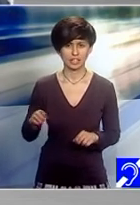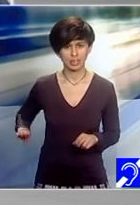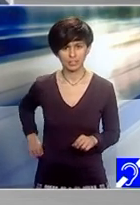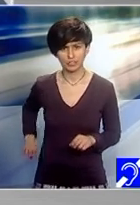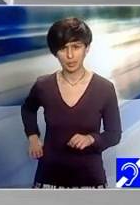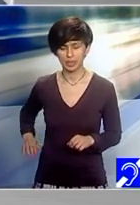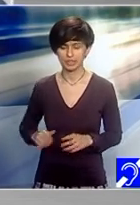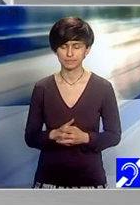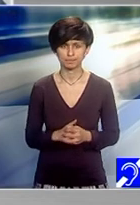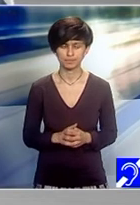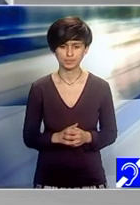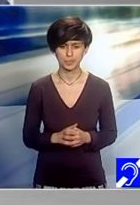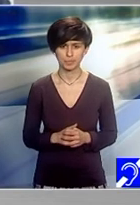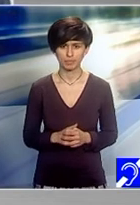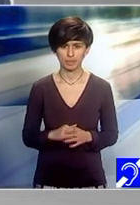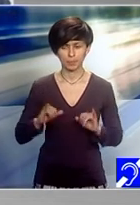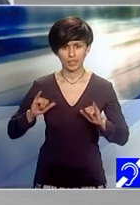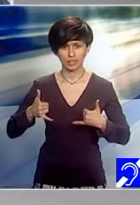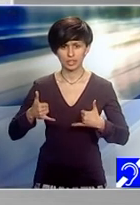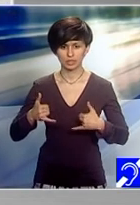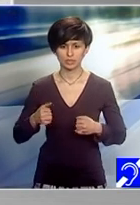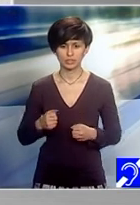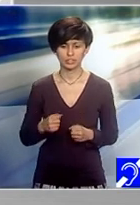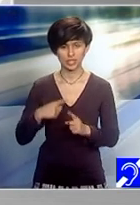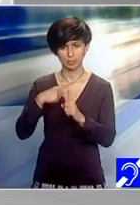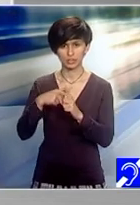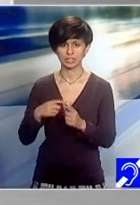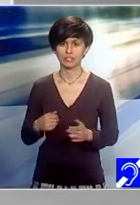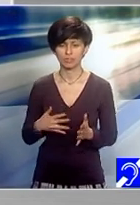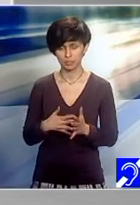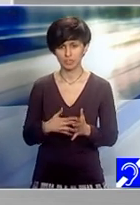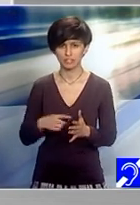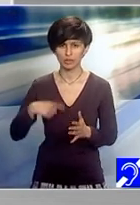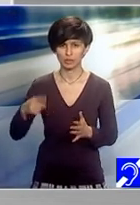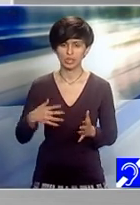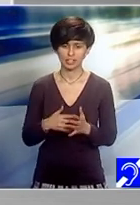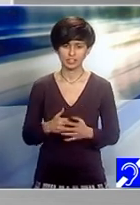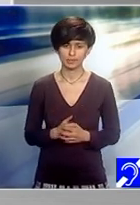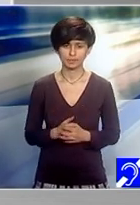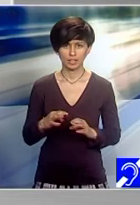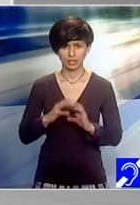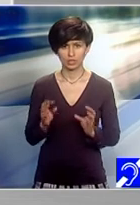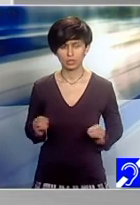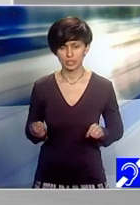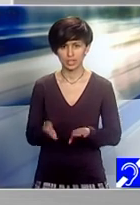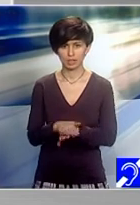cazurile pozitive le vom testa după aceea Babe și Papa Nicola. România are cea mai ridicată rată de mortalitate din Europa în ceea ce privește cancerul